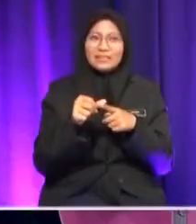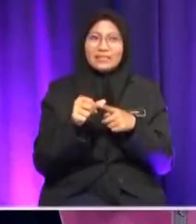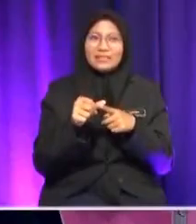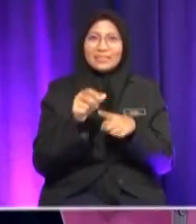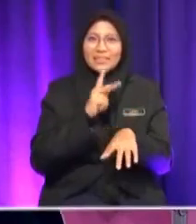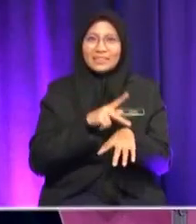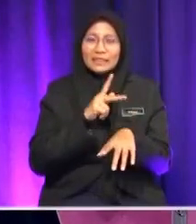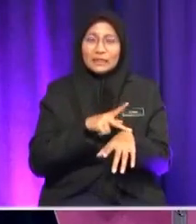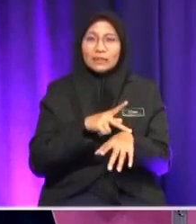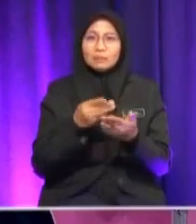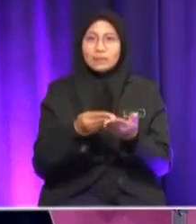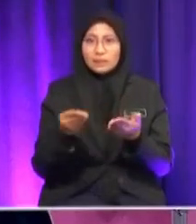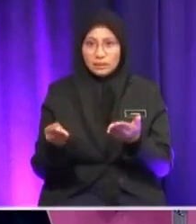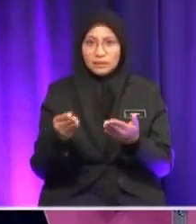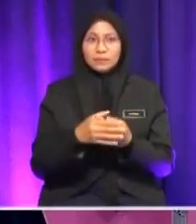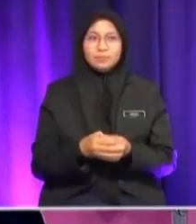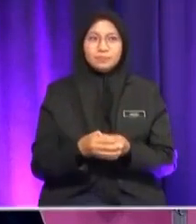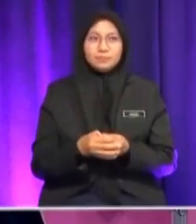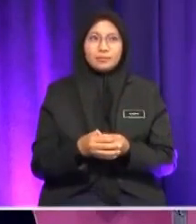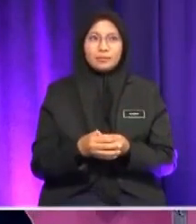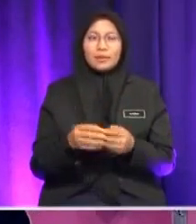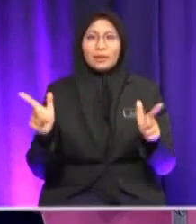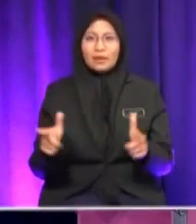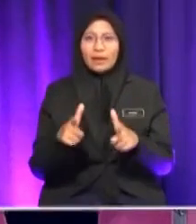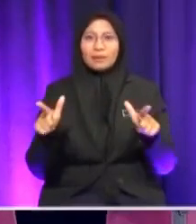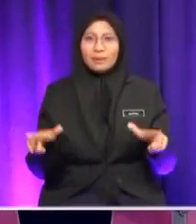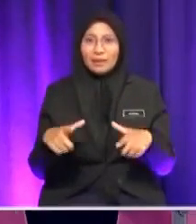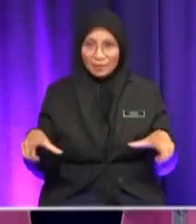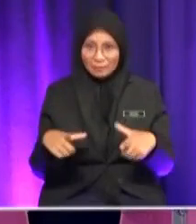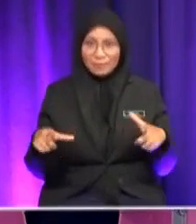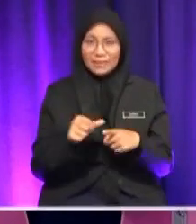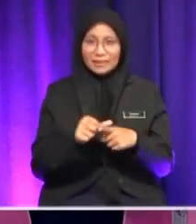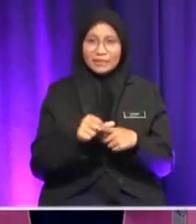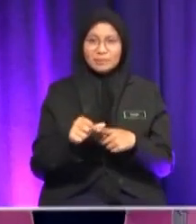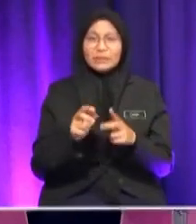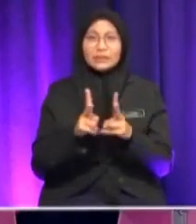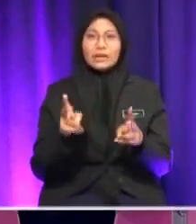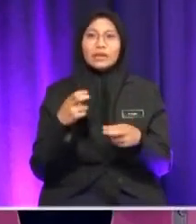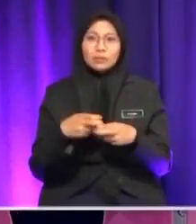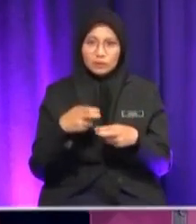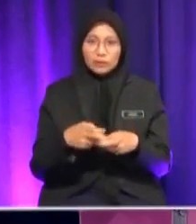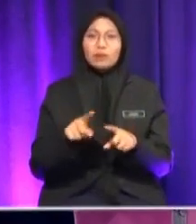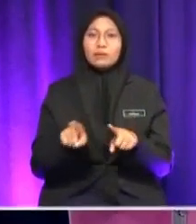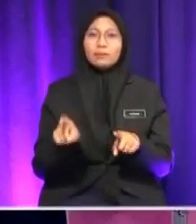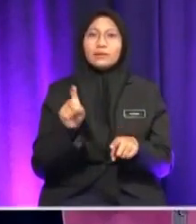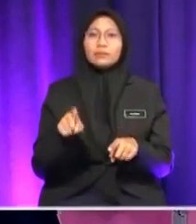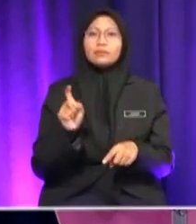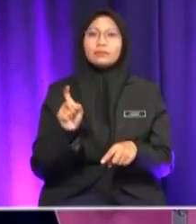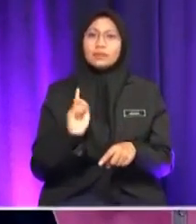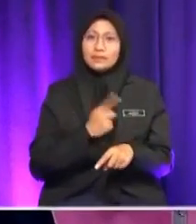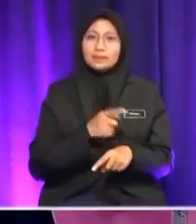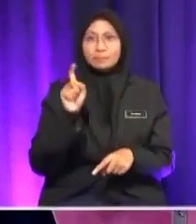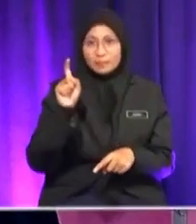Sebab di sini amalan mendisiplinkan diri ni sangat susah Ju. Memang sangat susah. Tapi kita perlu mendisiplinkan diri